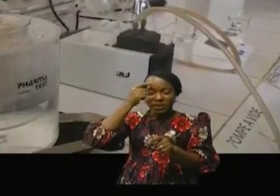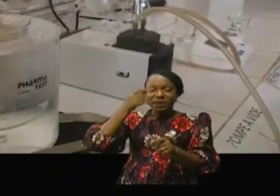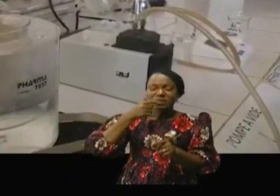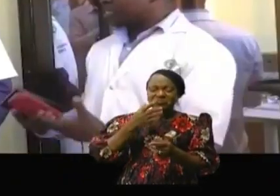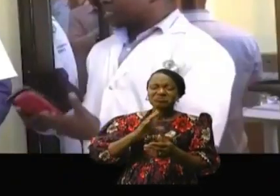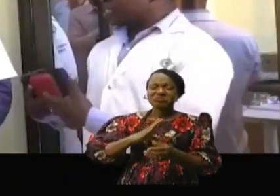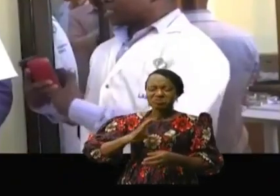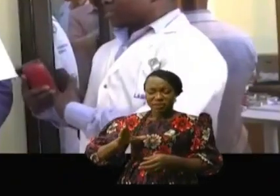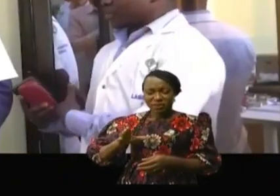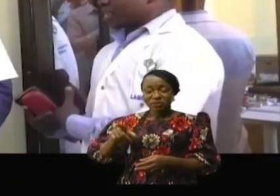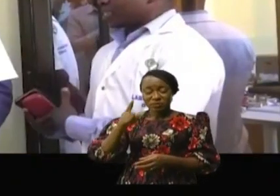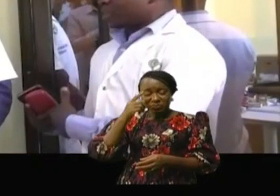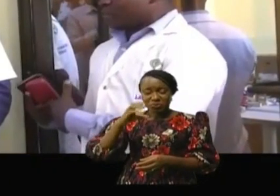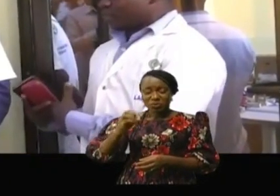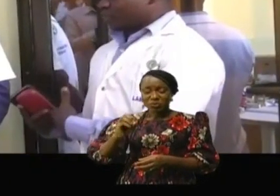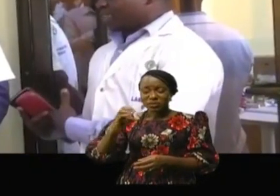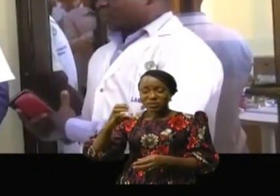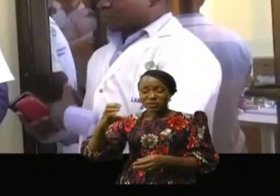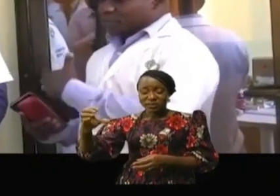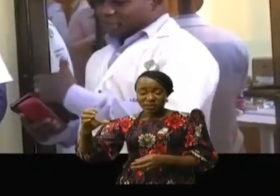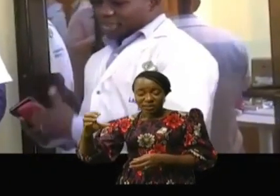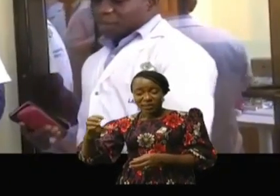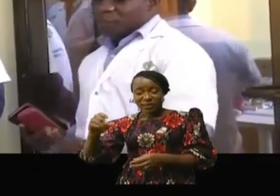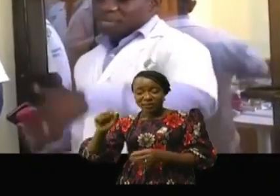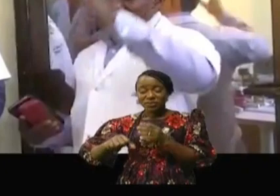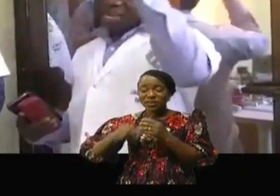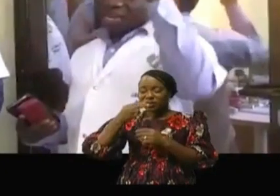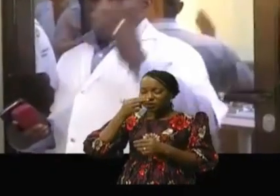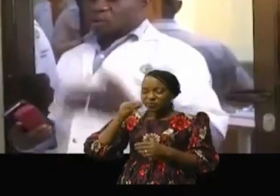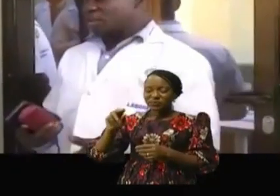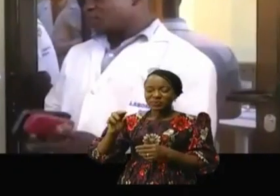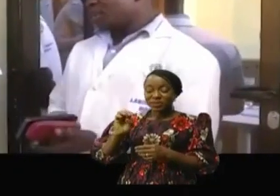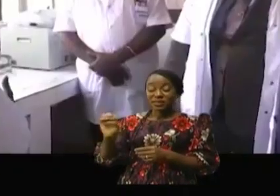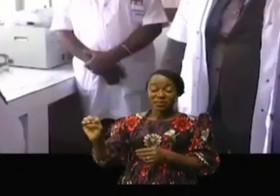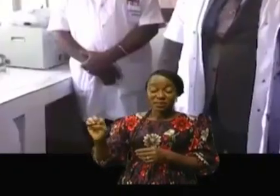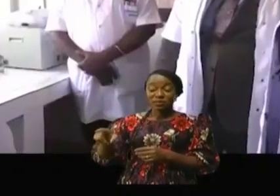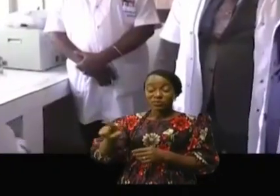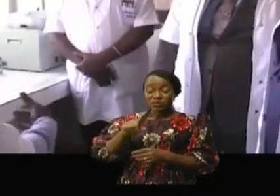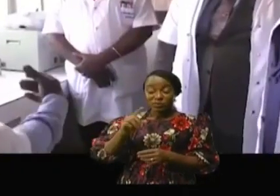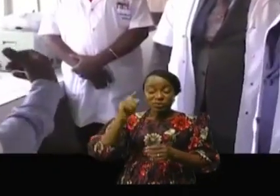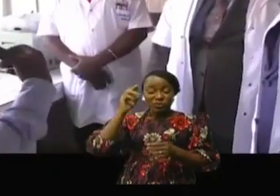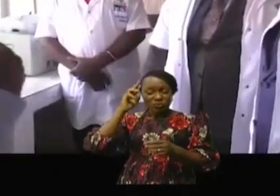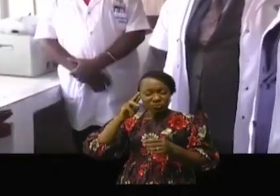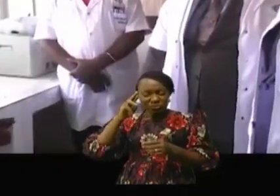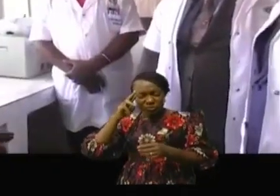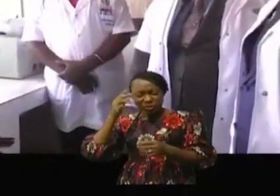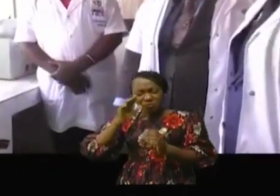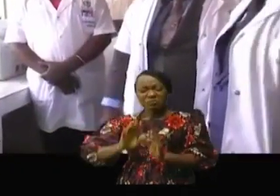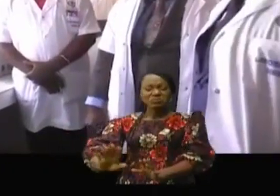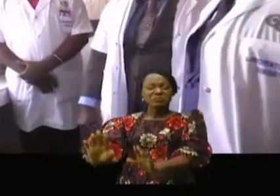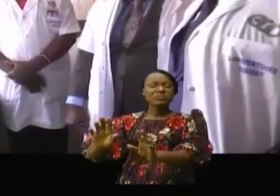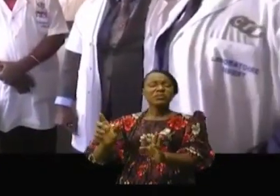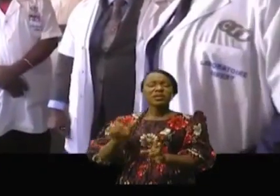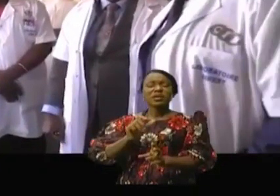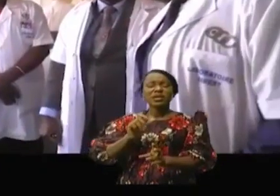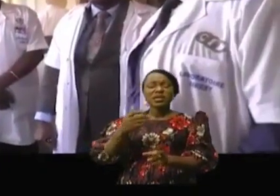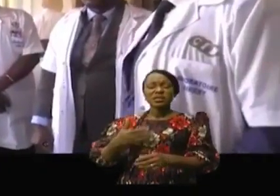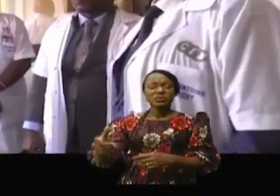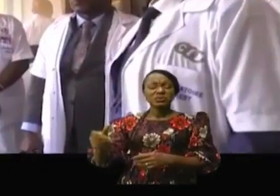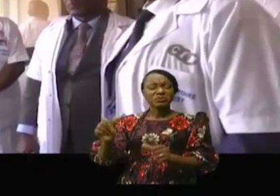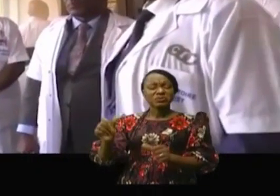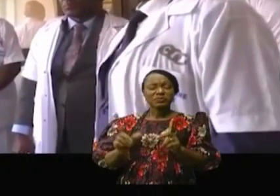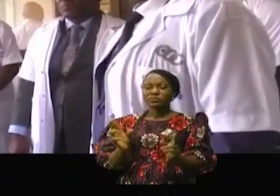de l'Office congolais de contrôle Sud Kivu, direction provinciale de l'Est, qui se donne le souci de ne pas laisser passer de produits